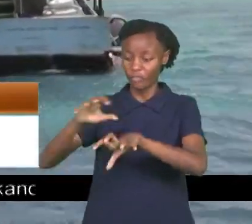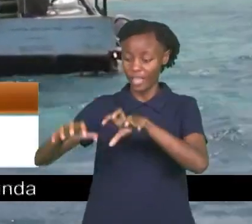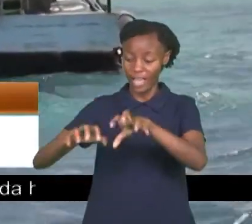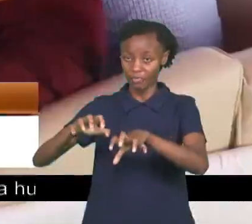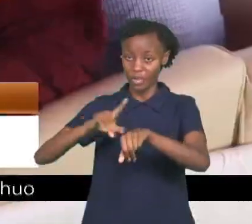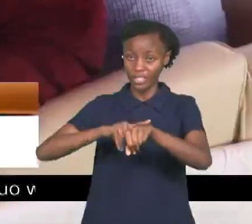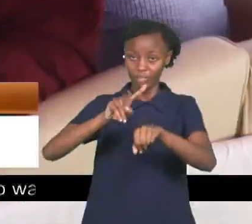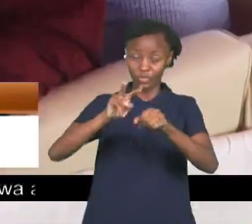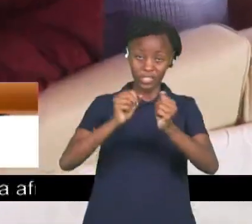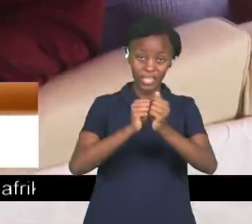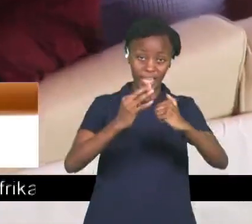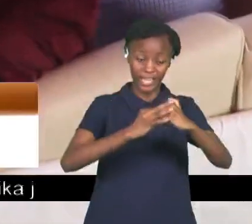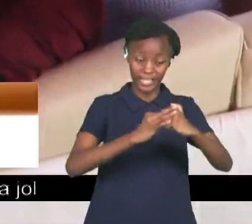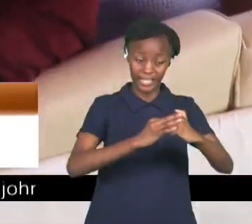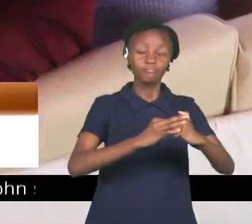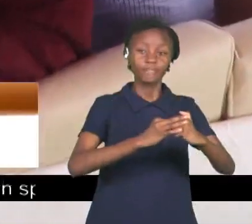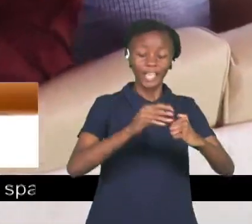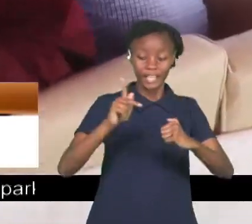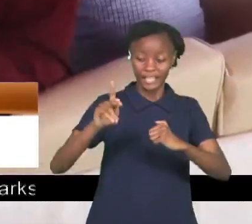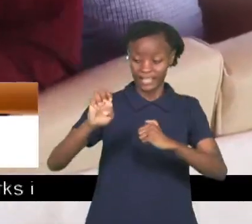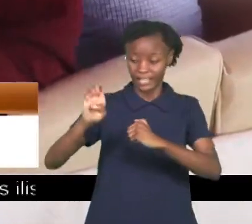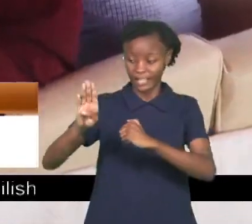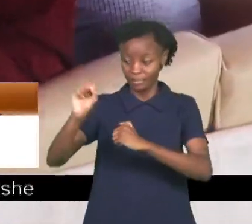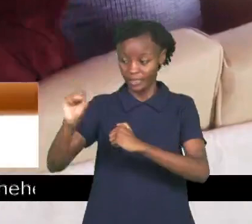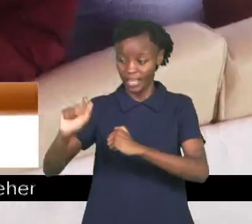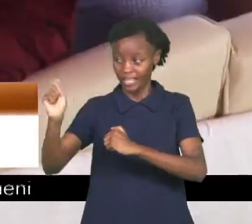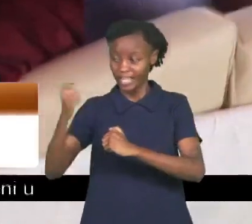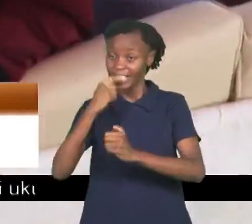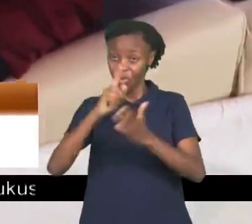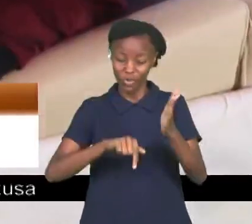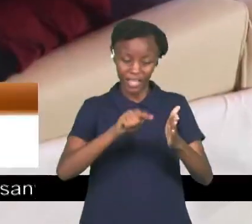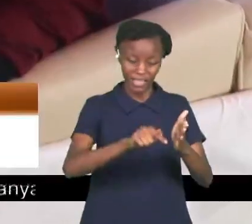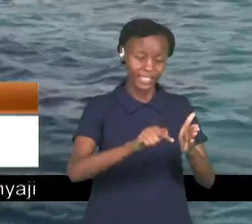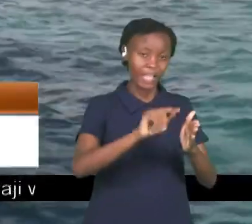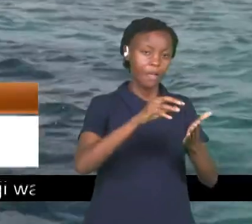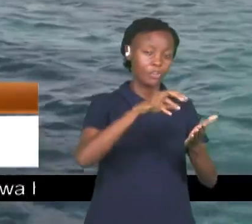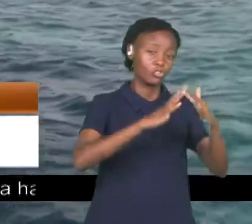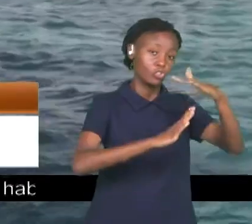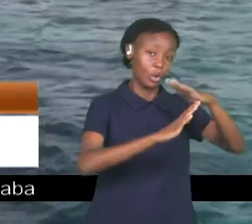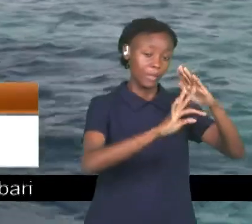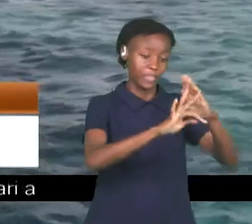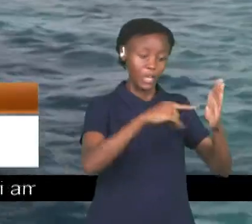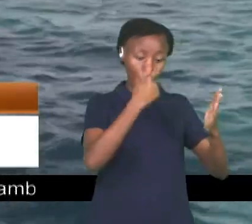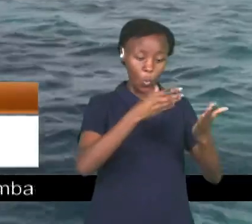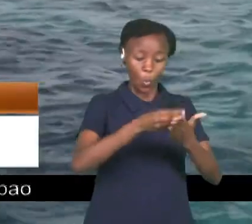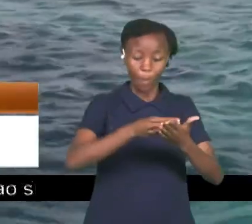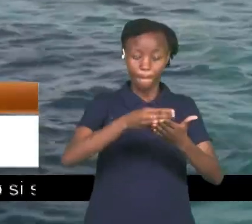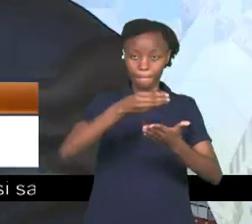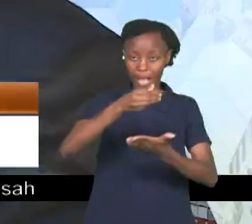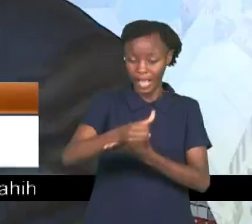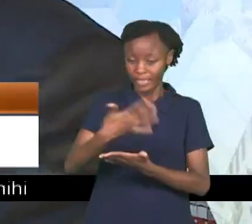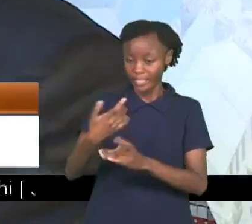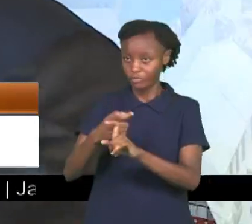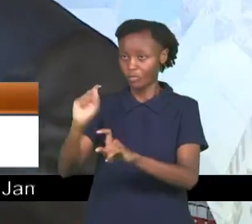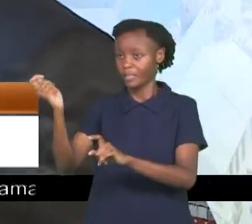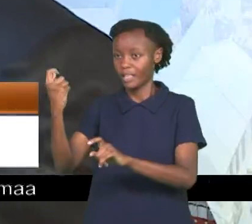2018, Somalia iliorodheshwa na shirika la KEBS kuwa mnunuzi wa tatu mkubwa wa bidhaa za Kenya kutoka ukanda huu wa Afrika.